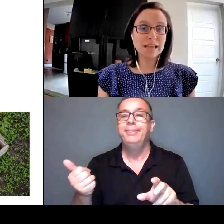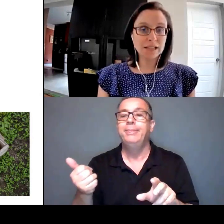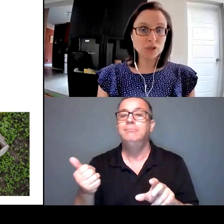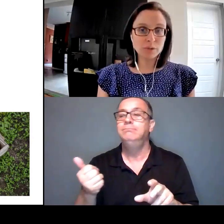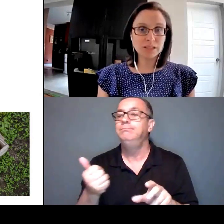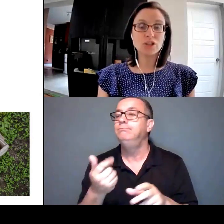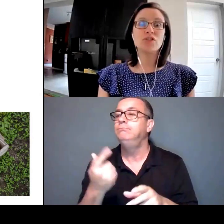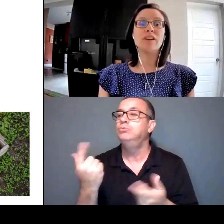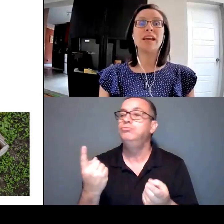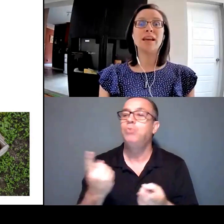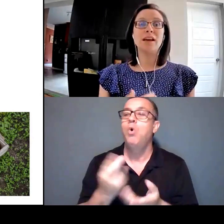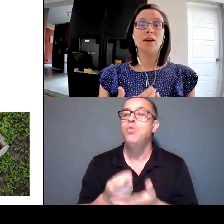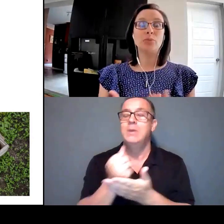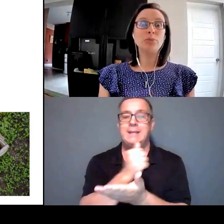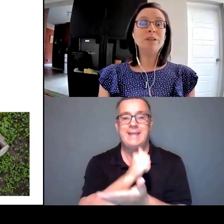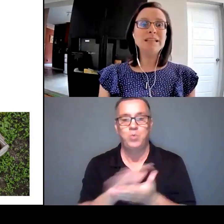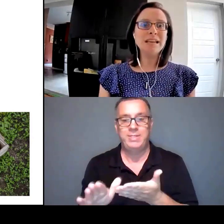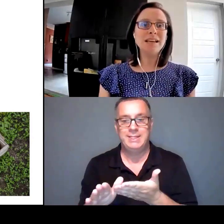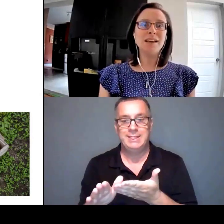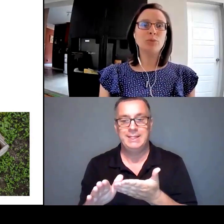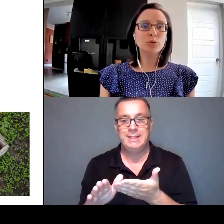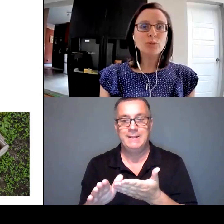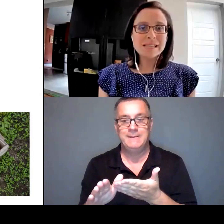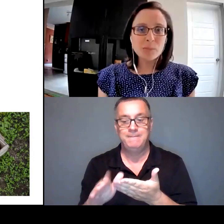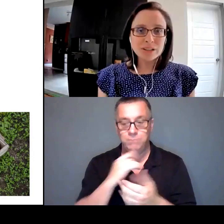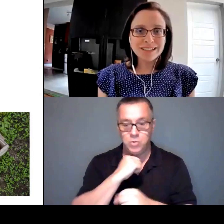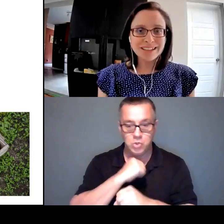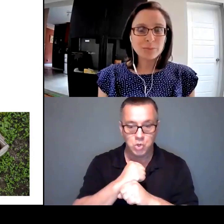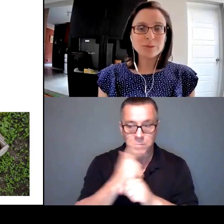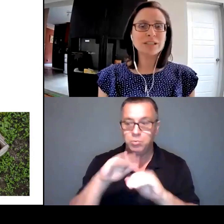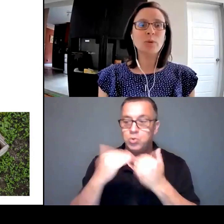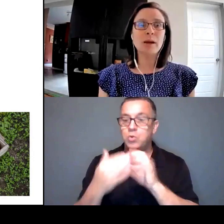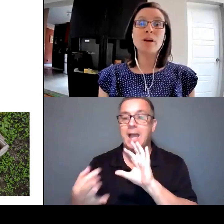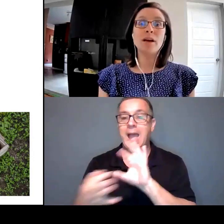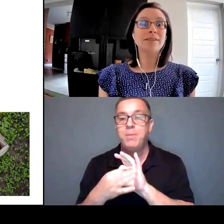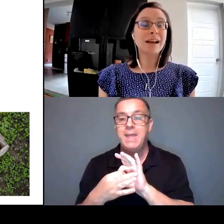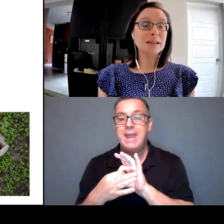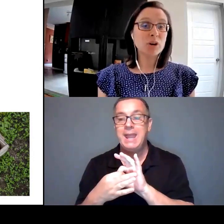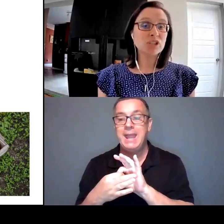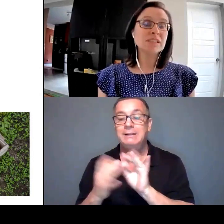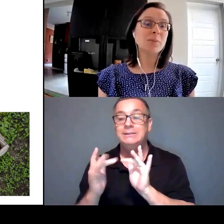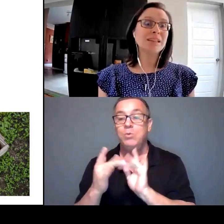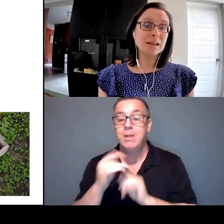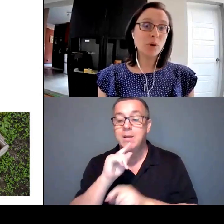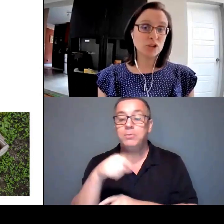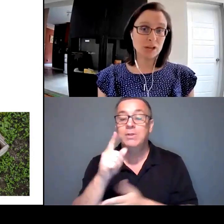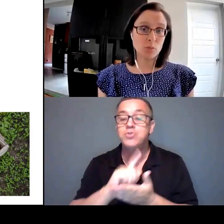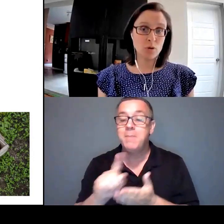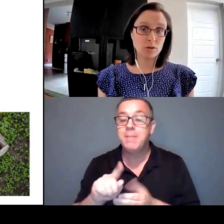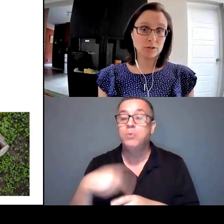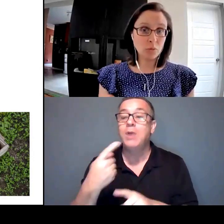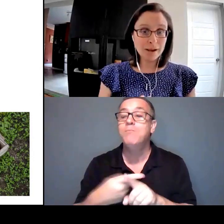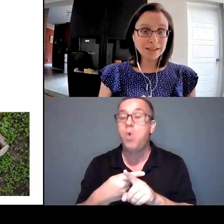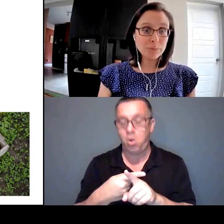ressources gratuites que je vais publier pour tous mes abonnés à mon site web dans les prochaines semaines et les prochains